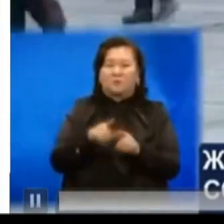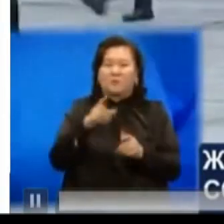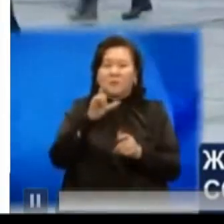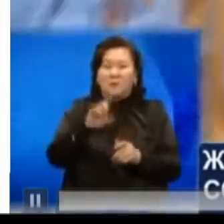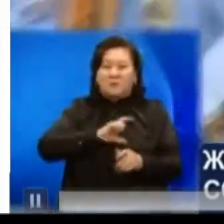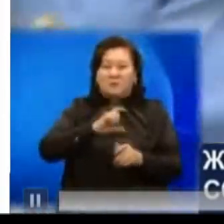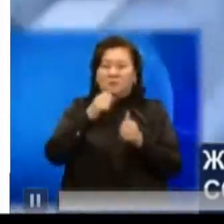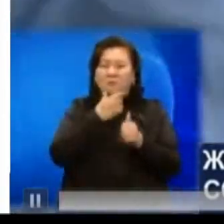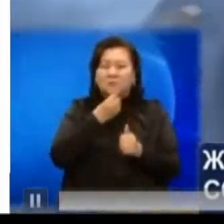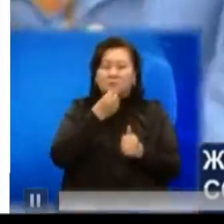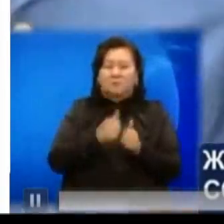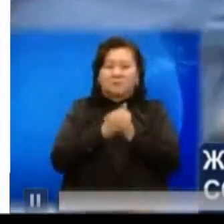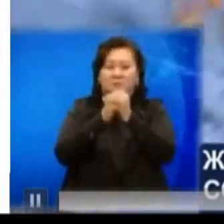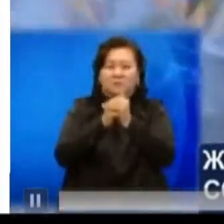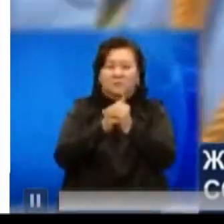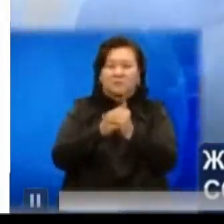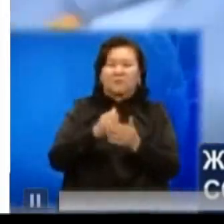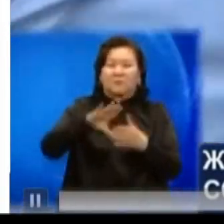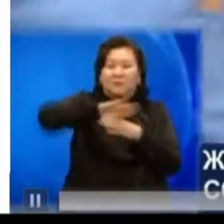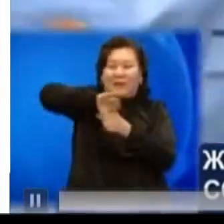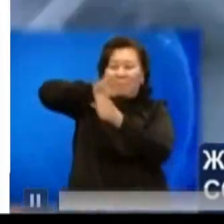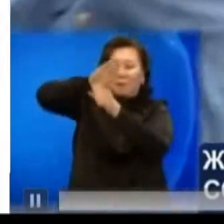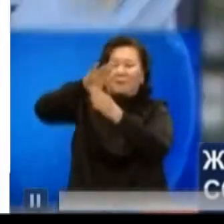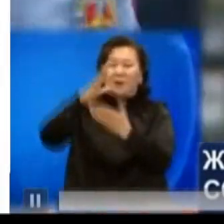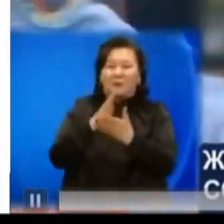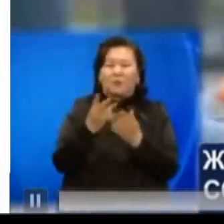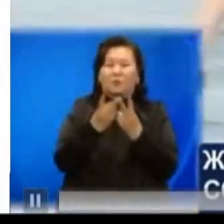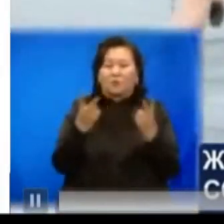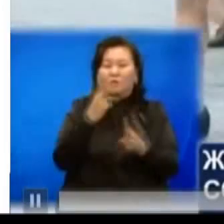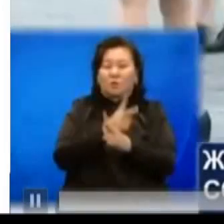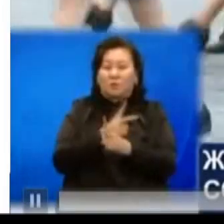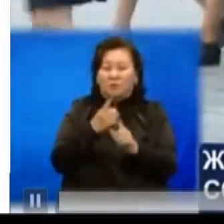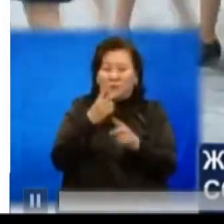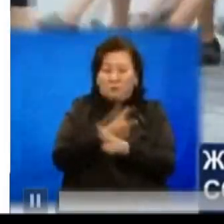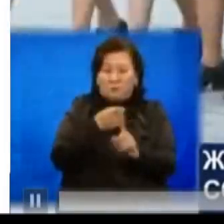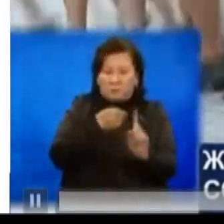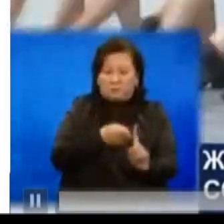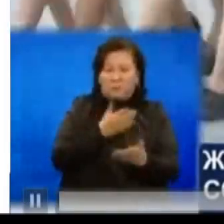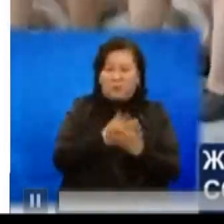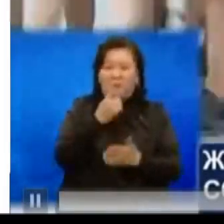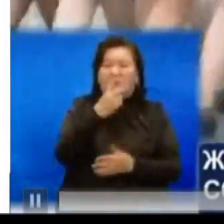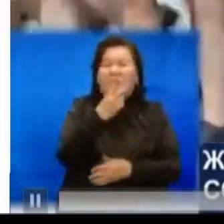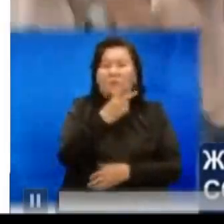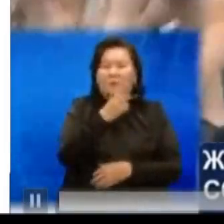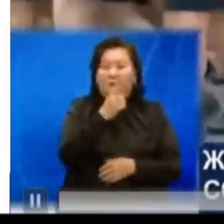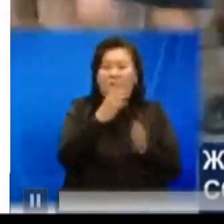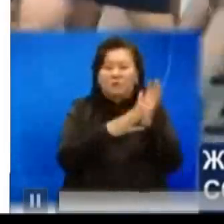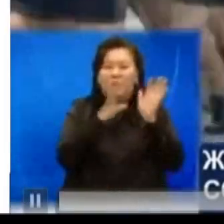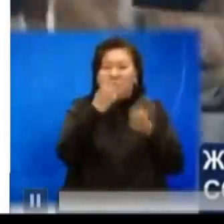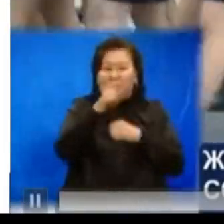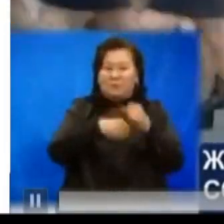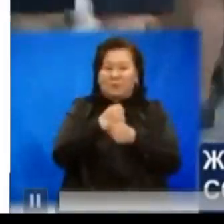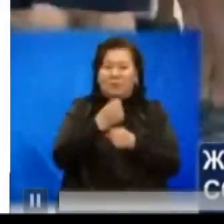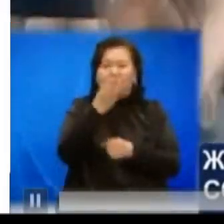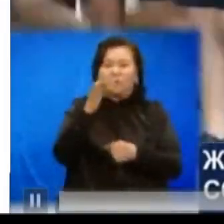бүхнийг илэрхийлүүл зохимоо хэмээн бичсэн байдаг. Үүнээс хойш үндсэн хуулиудад мөн энэ тухай зааж өгсөн. Харин 1911 оноос хойш 4 удаа төрийн